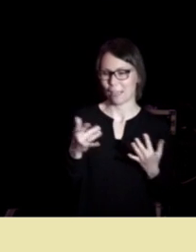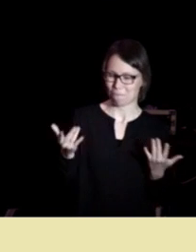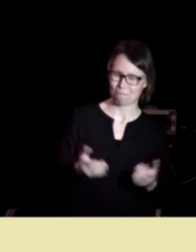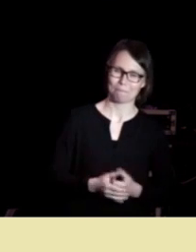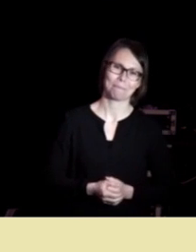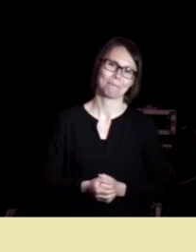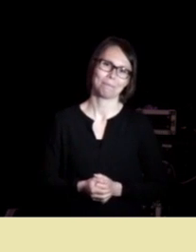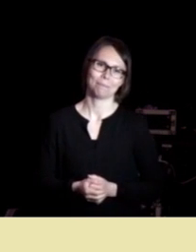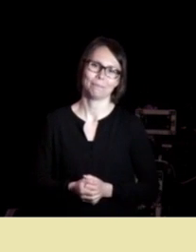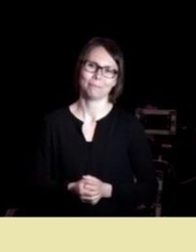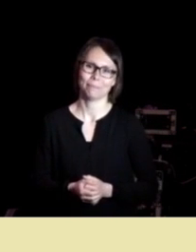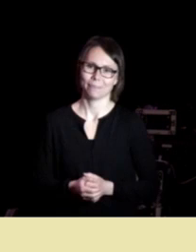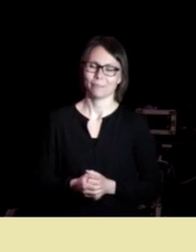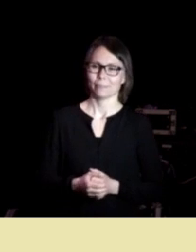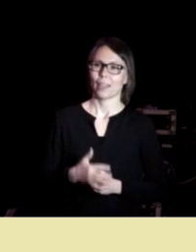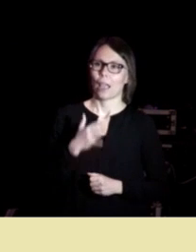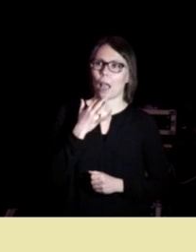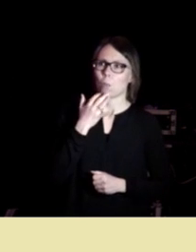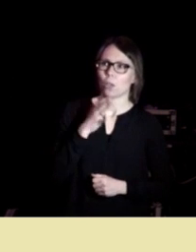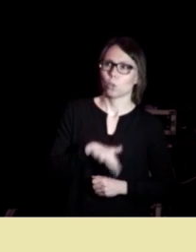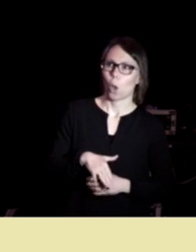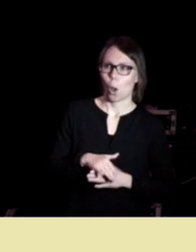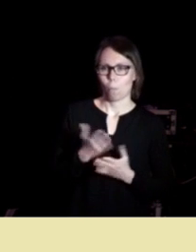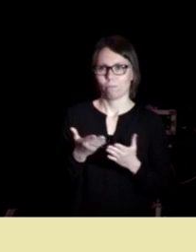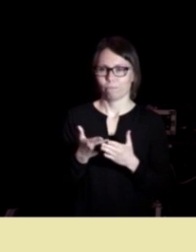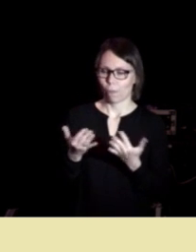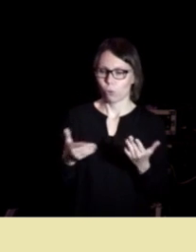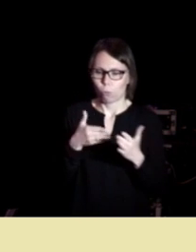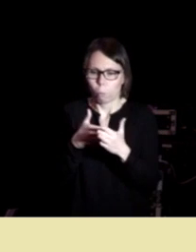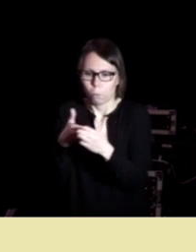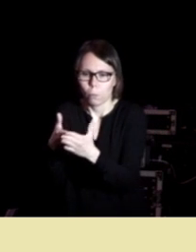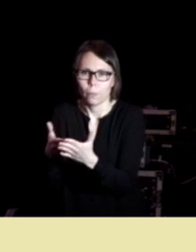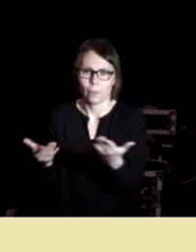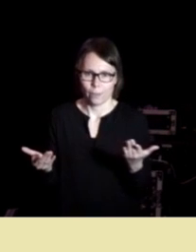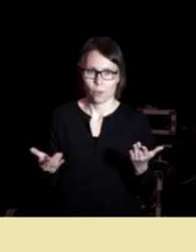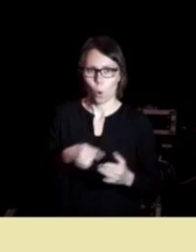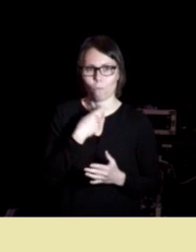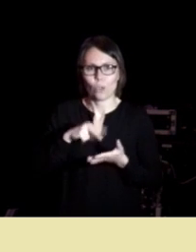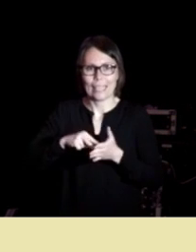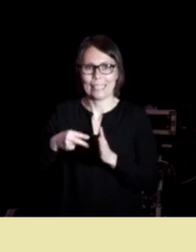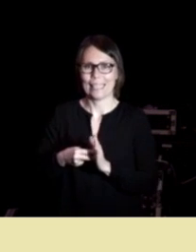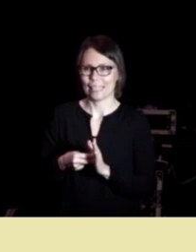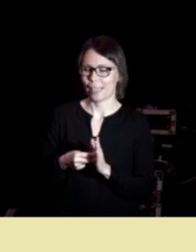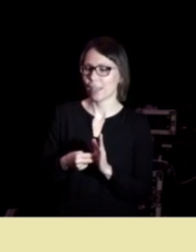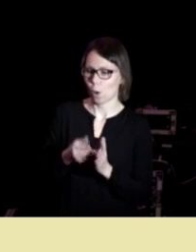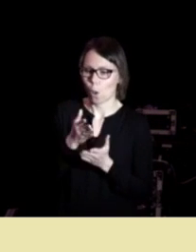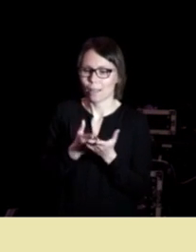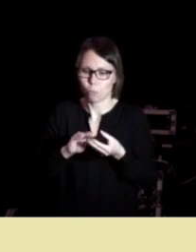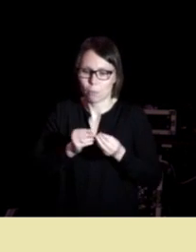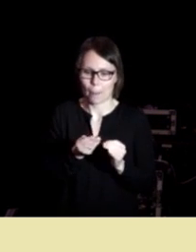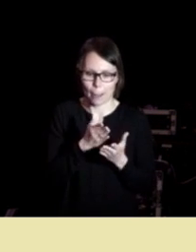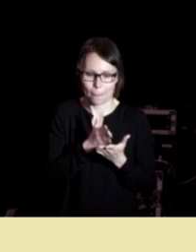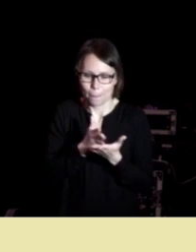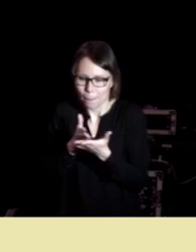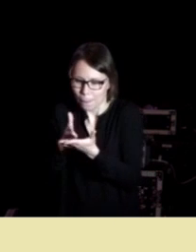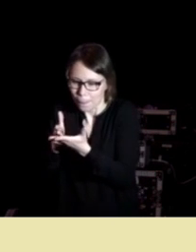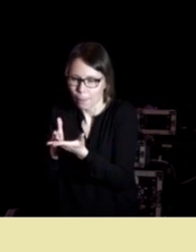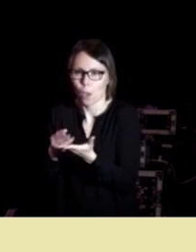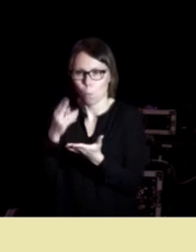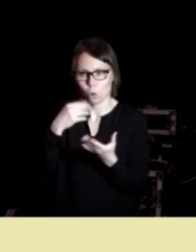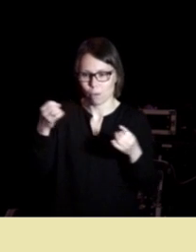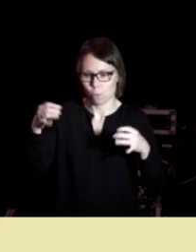se. Jeg skal da snakke om flaskehalser, og vår teknikk er å dele problemet opp i små biter, og det skal jeg prøve